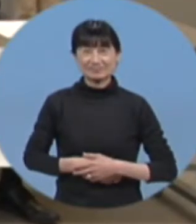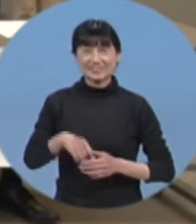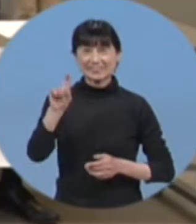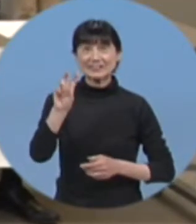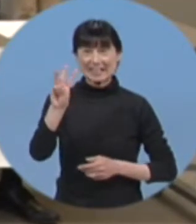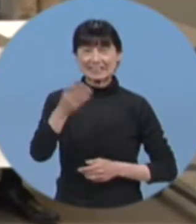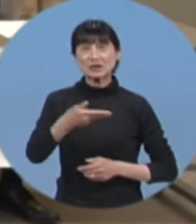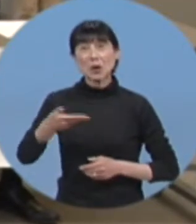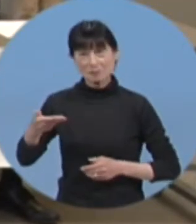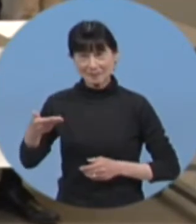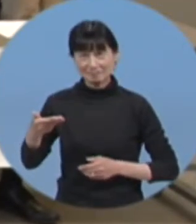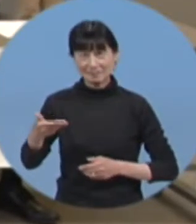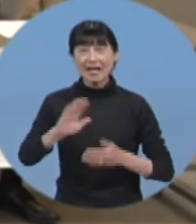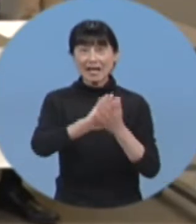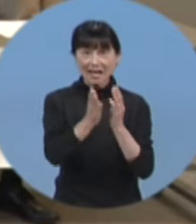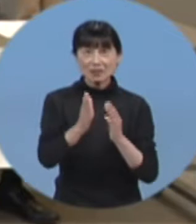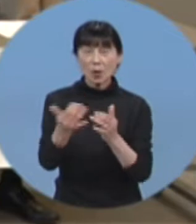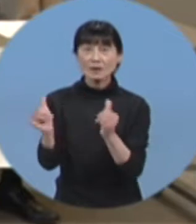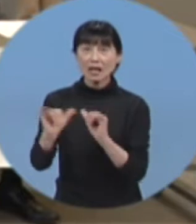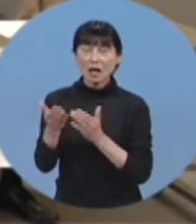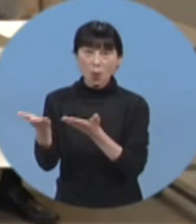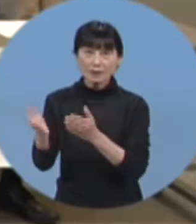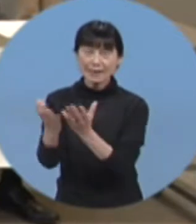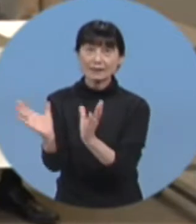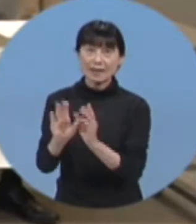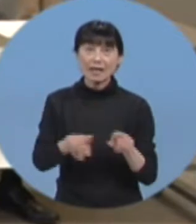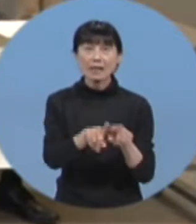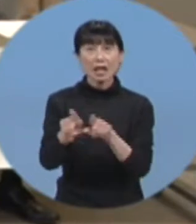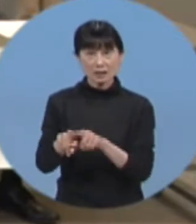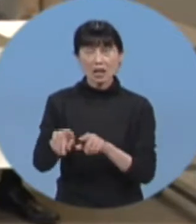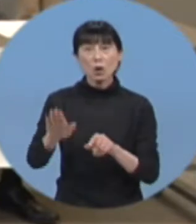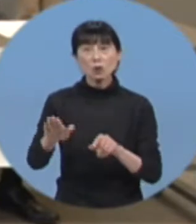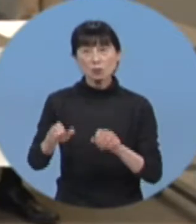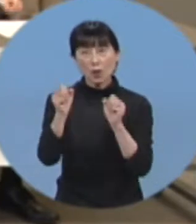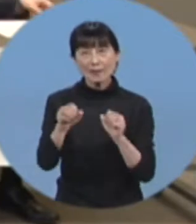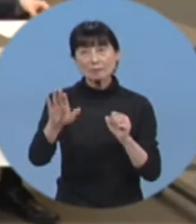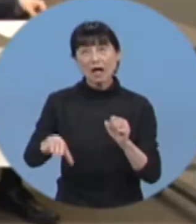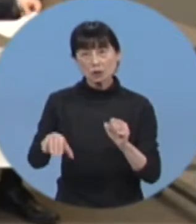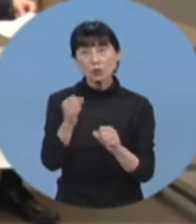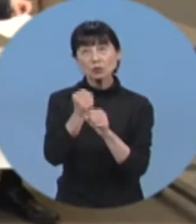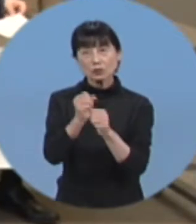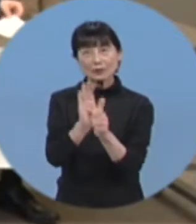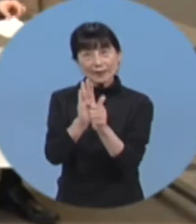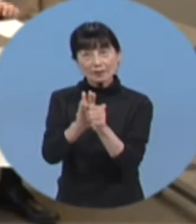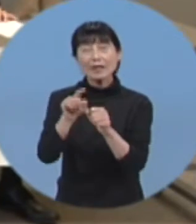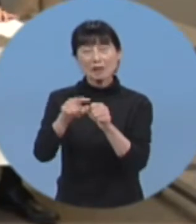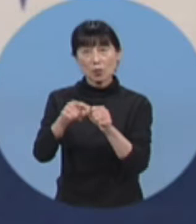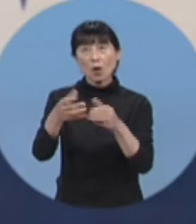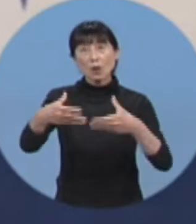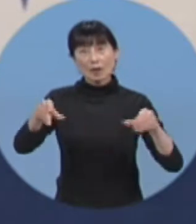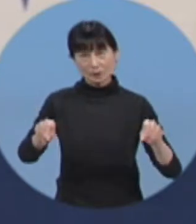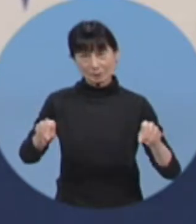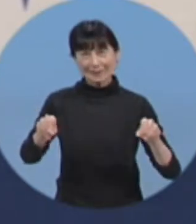13日水曜日、県と社会奉仕団体が連携し、子どもの居場所づくりの支援に取り組むための協定を結び